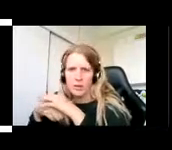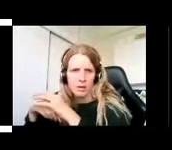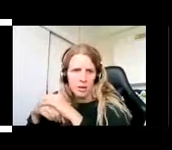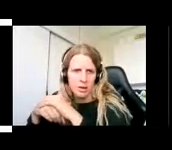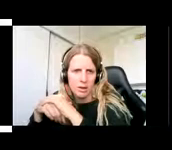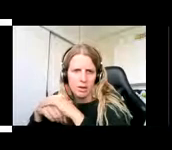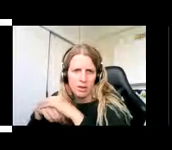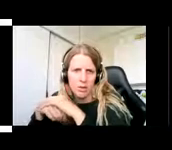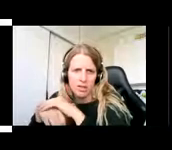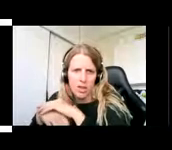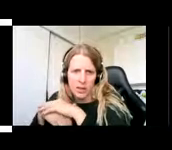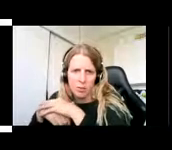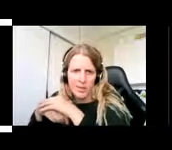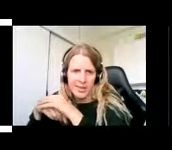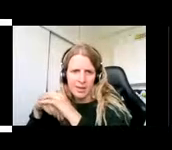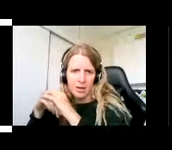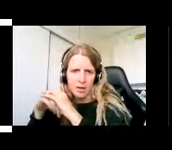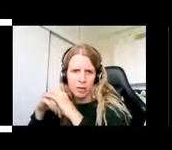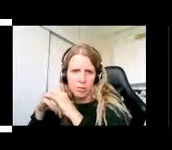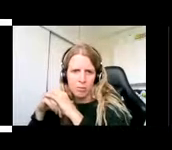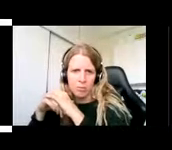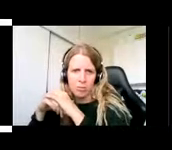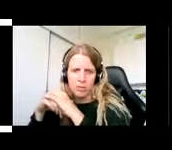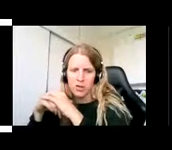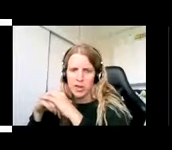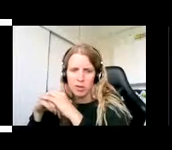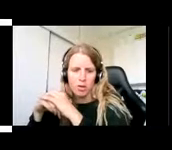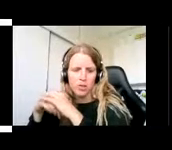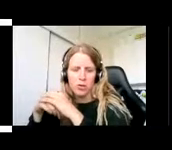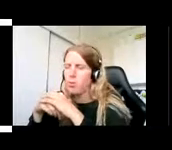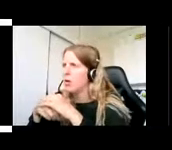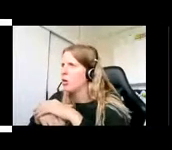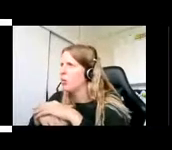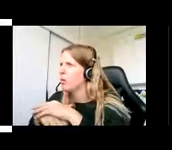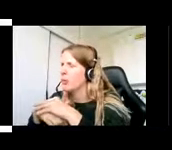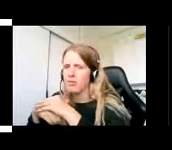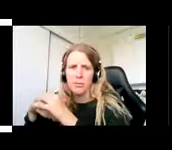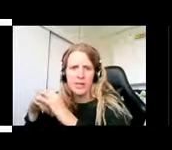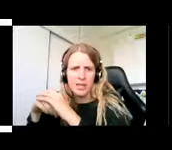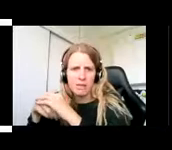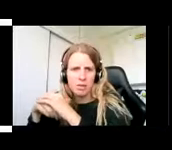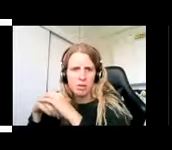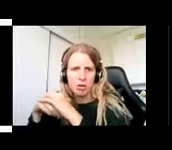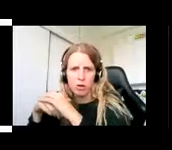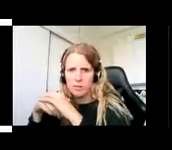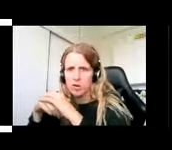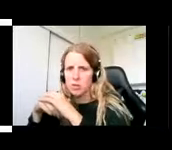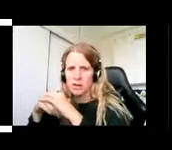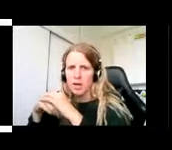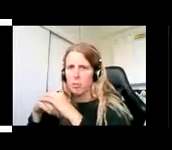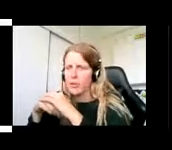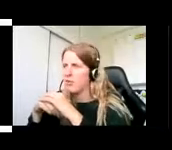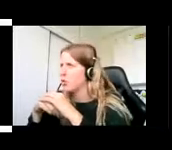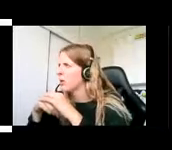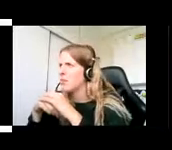wegnemen. Wees duidelijk in communicatie. Dat is eigenlijk gewoon een tip dat wij aan jullie proberen even mee te geven. De